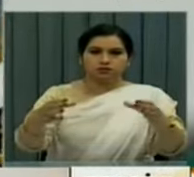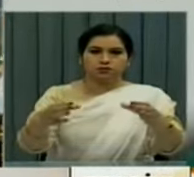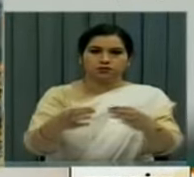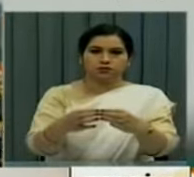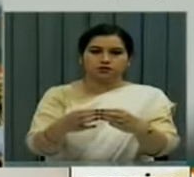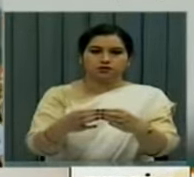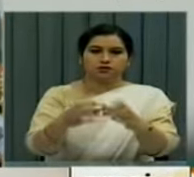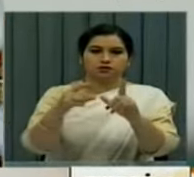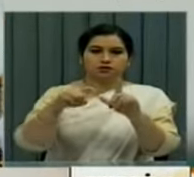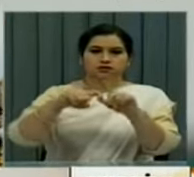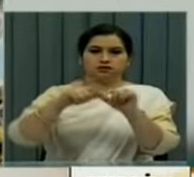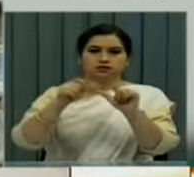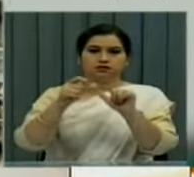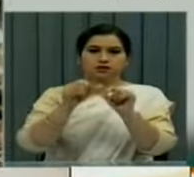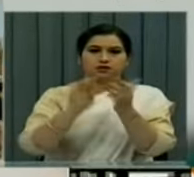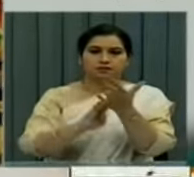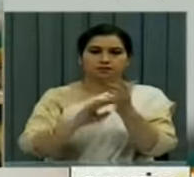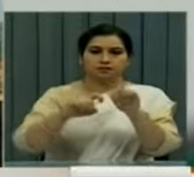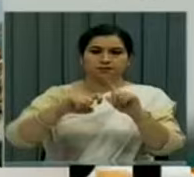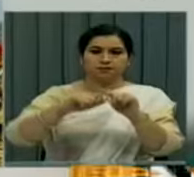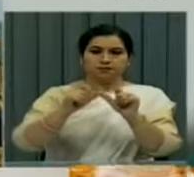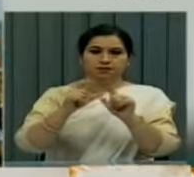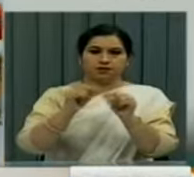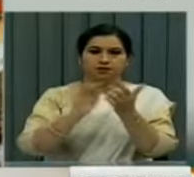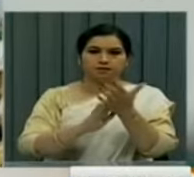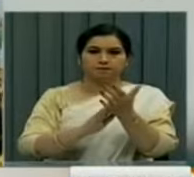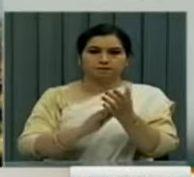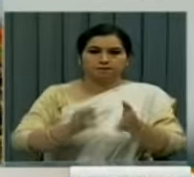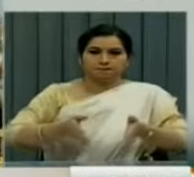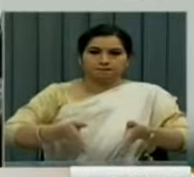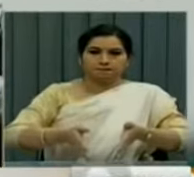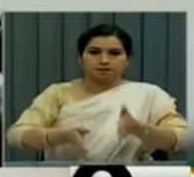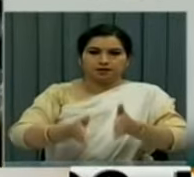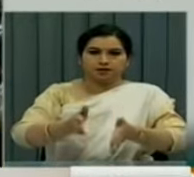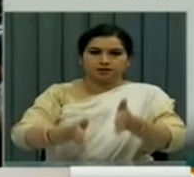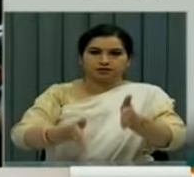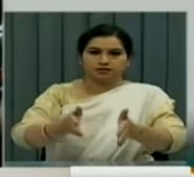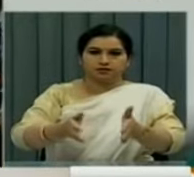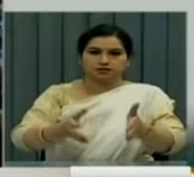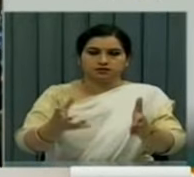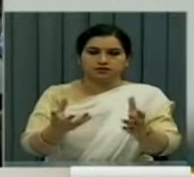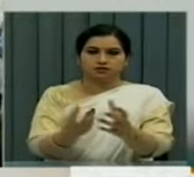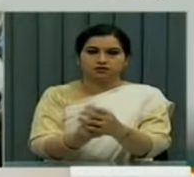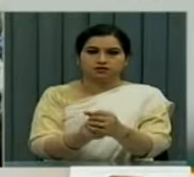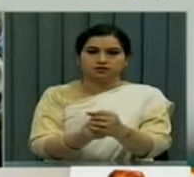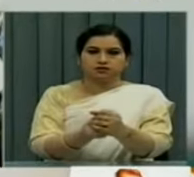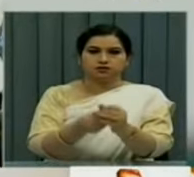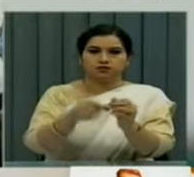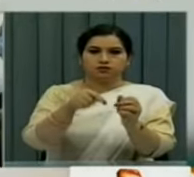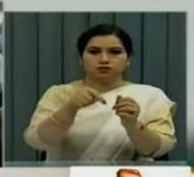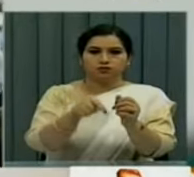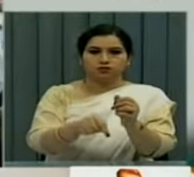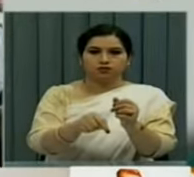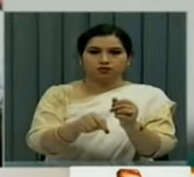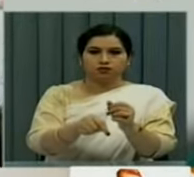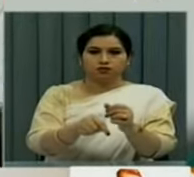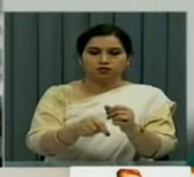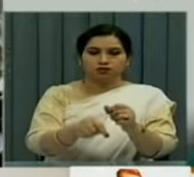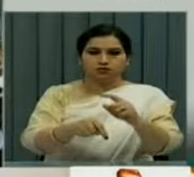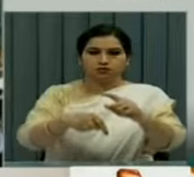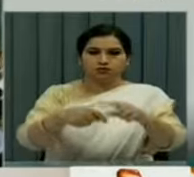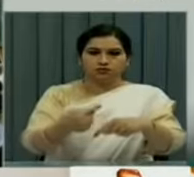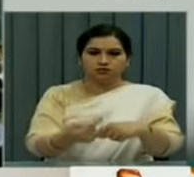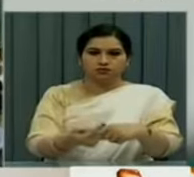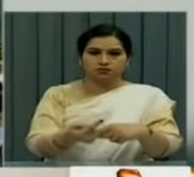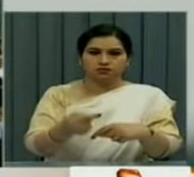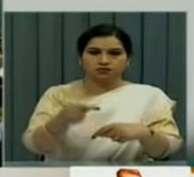भी डिप्लॉयड है। इनको क्राउन रिजर्व पुलिस फोर्स करके अंग्रेजों ने बनाया था इसको, उस समय यही सोच के जो जनरल साहब